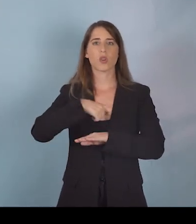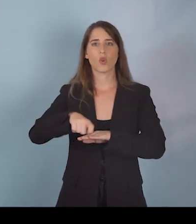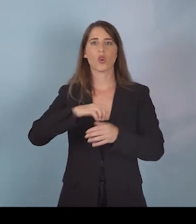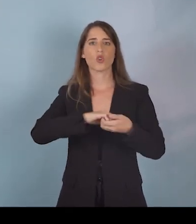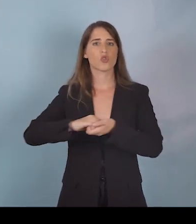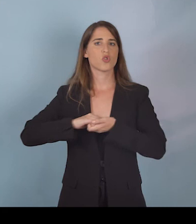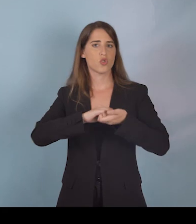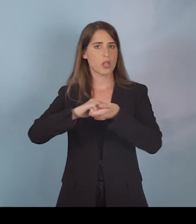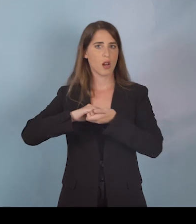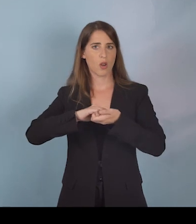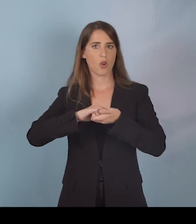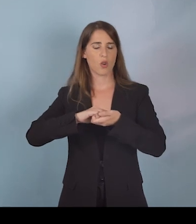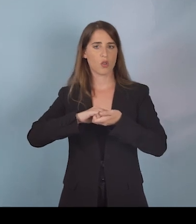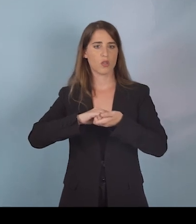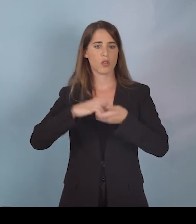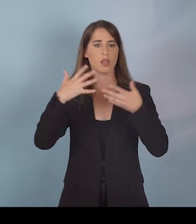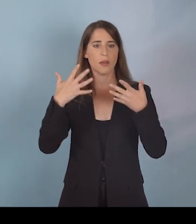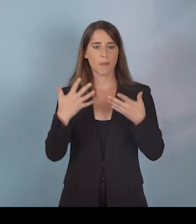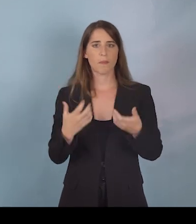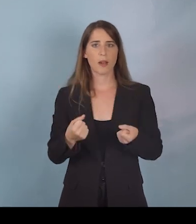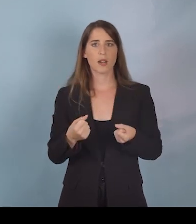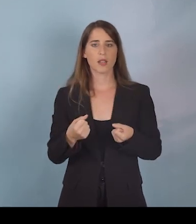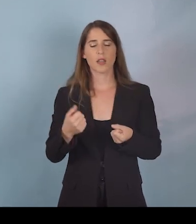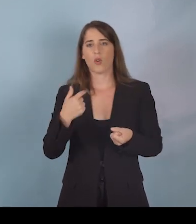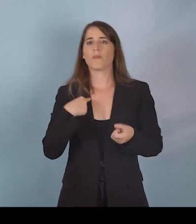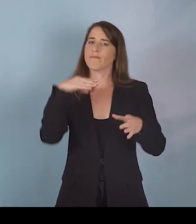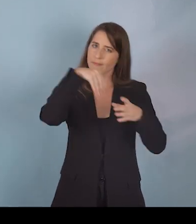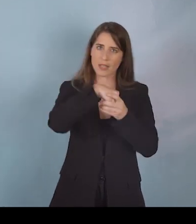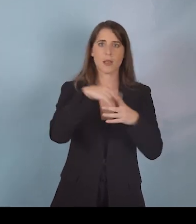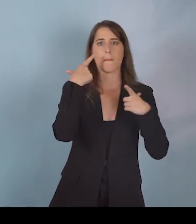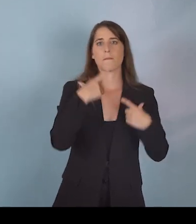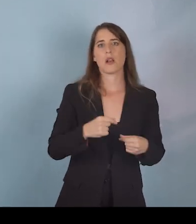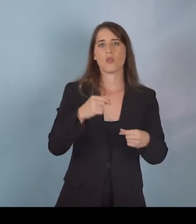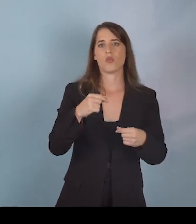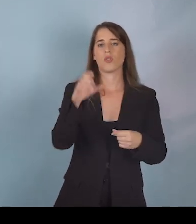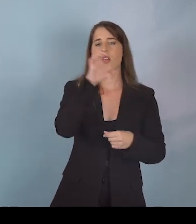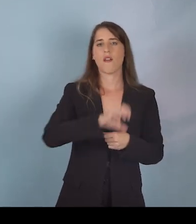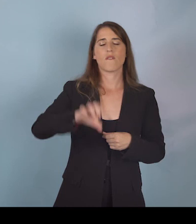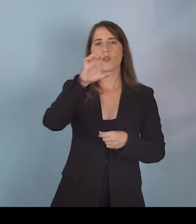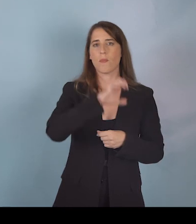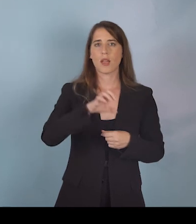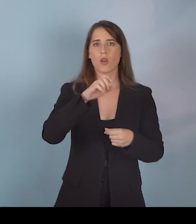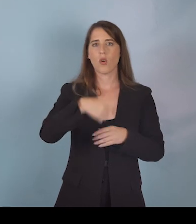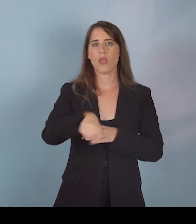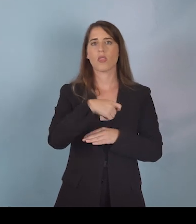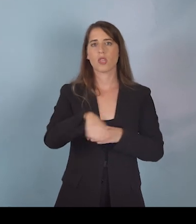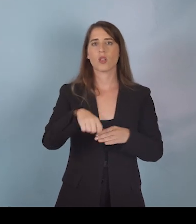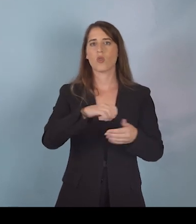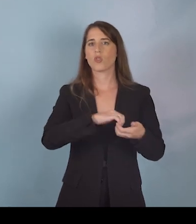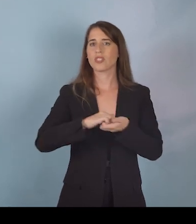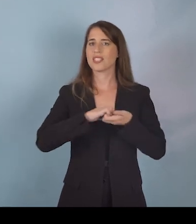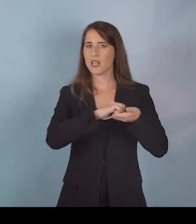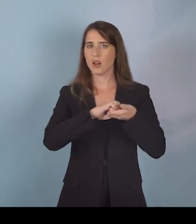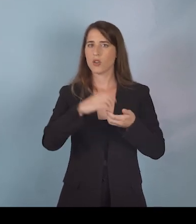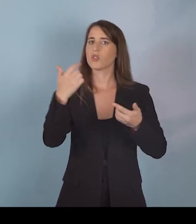Σύλλογος με τους εκπροσώπους που κάνει τις αιτήσεις ασύλου. Υπάρχει και επειδή προέρχομαι τον Ευρωπαϊκό Δικηγορικό Σύλλογο, γιατί είχα εκπροσωπήσει εκεί τη χώρα επί